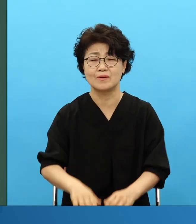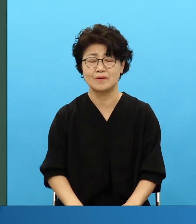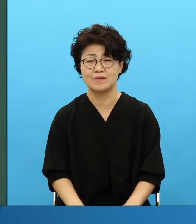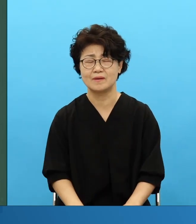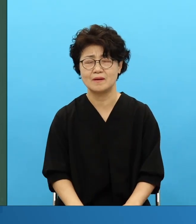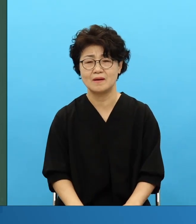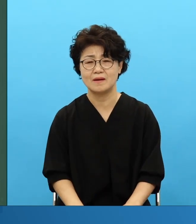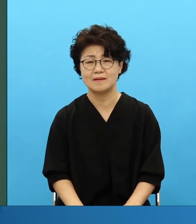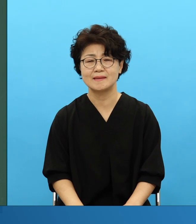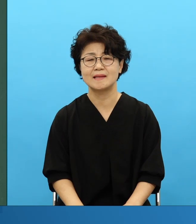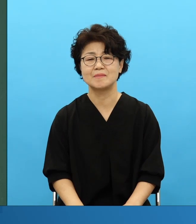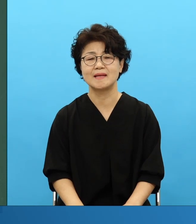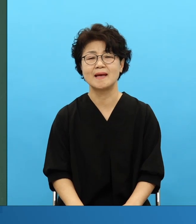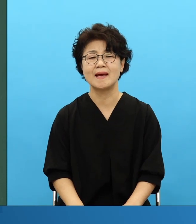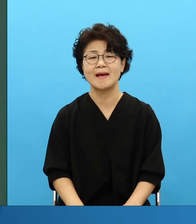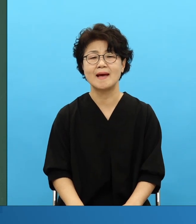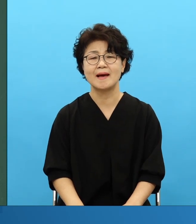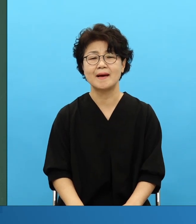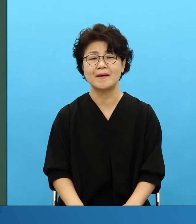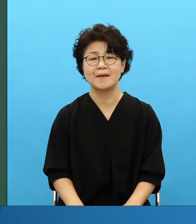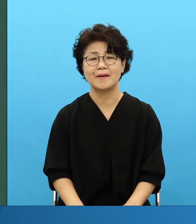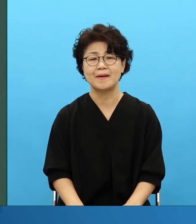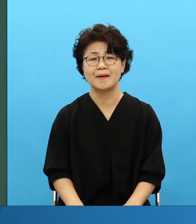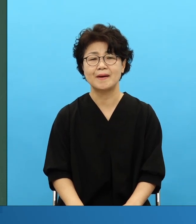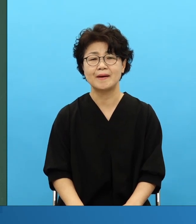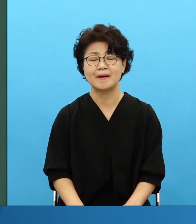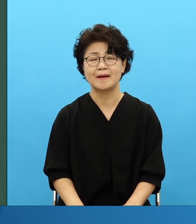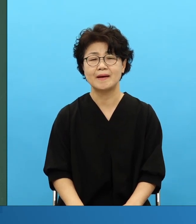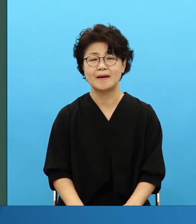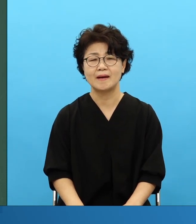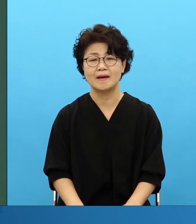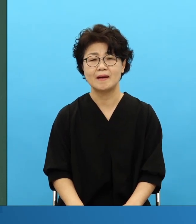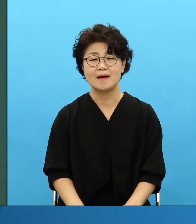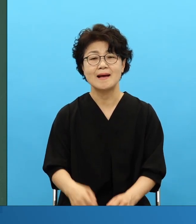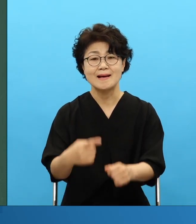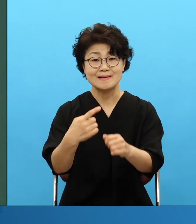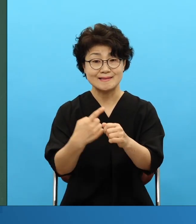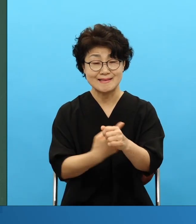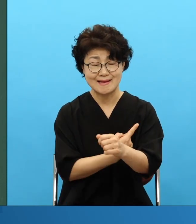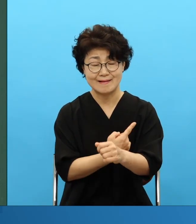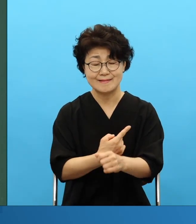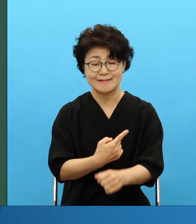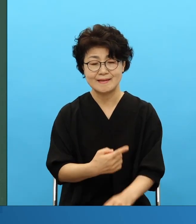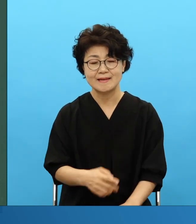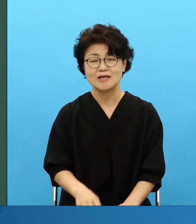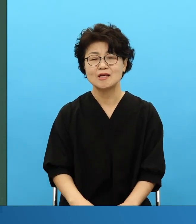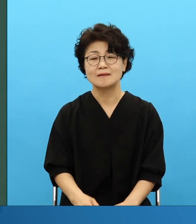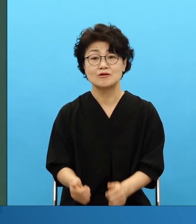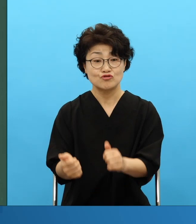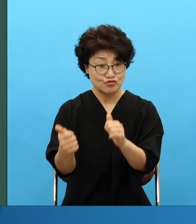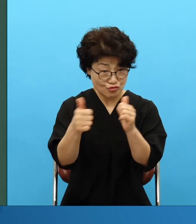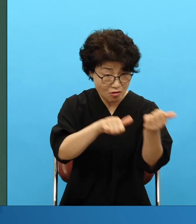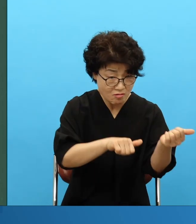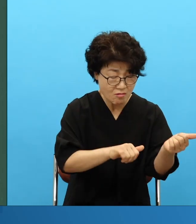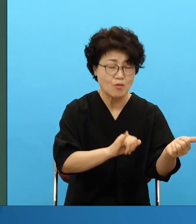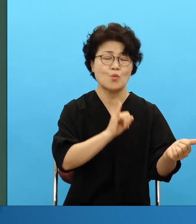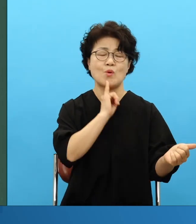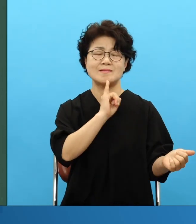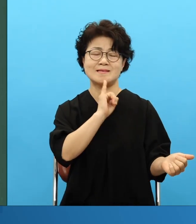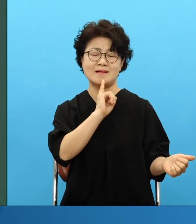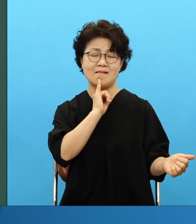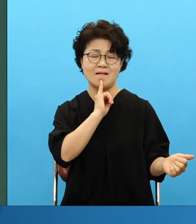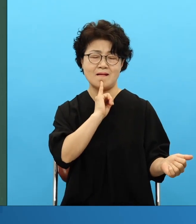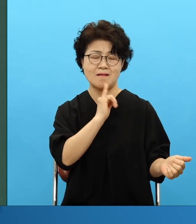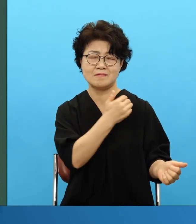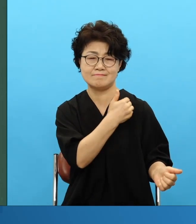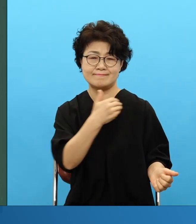사람들은 뭐라고 말했냐? 죽음이 오니까 죽으면 죽으리라 그랬어요. And that's why those who face this, 그 말입니다. they face death. They say, if we